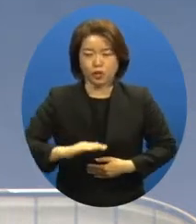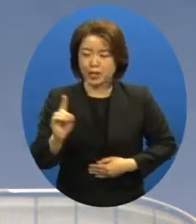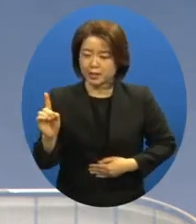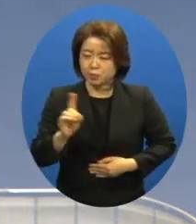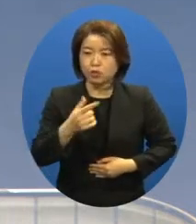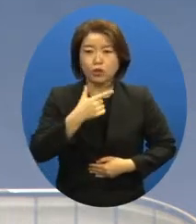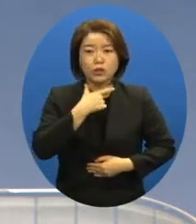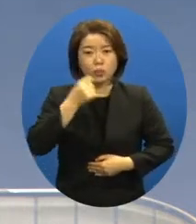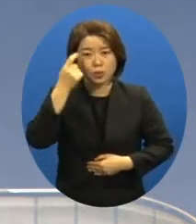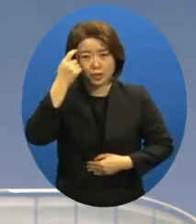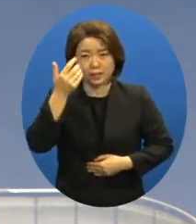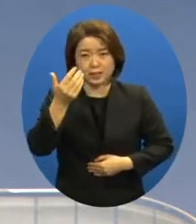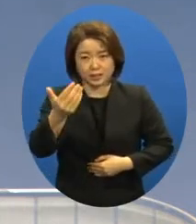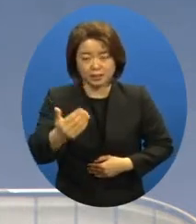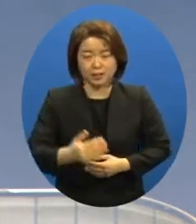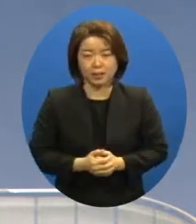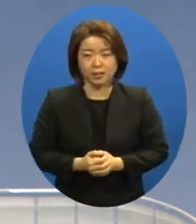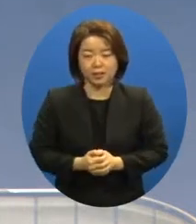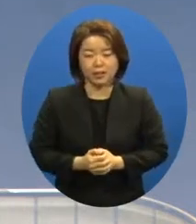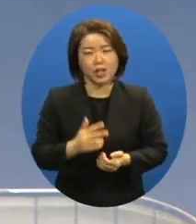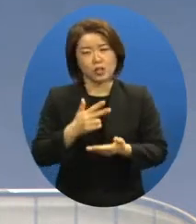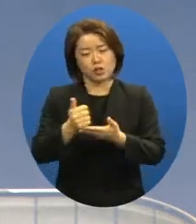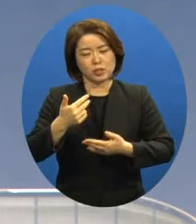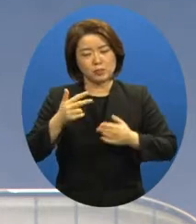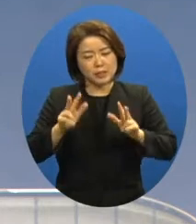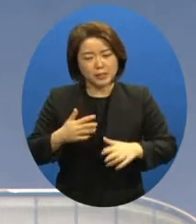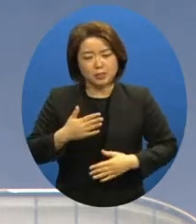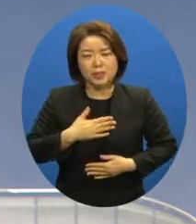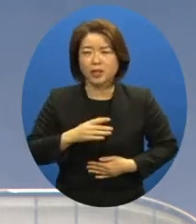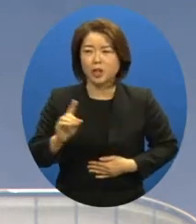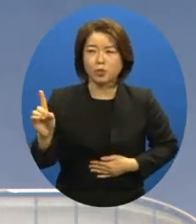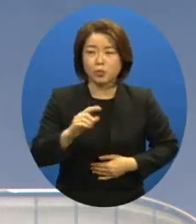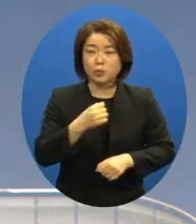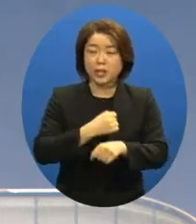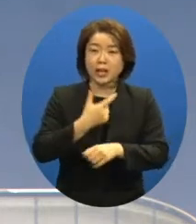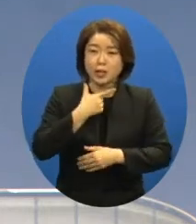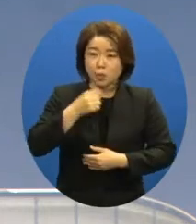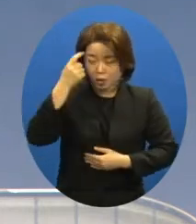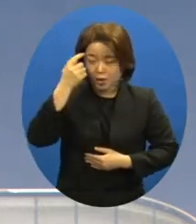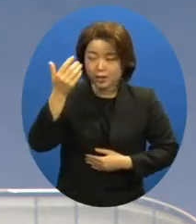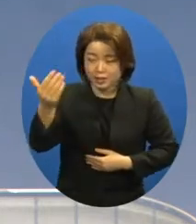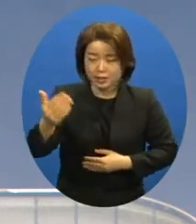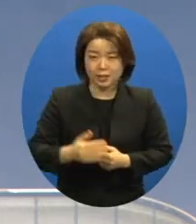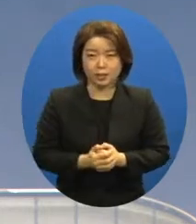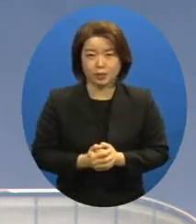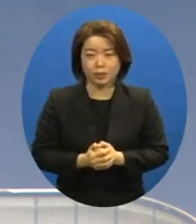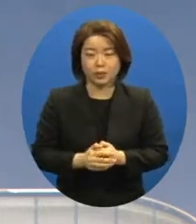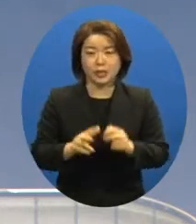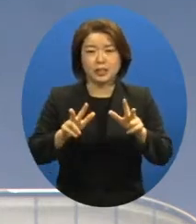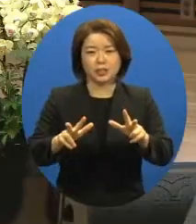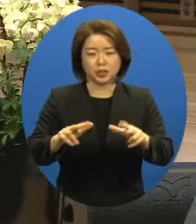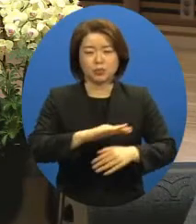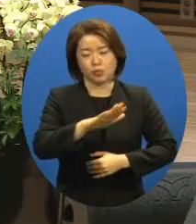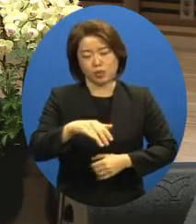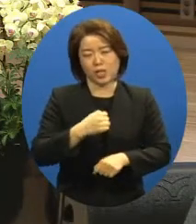원하시든가, 주님 제가 뭘 하기를 원하시나요? 우리가 지금 해야 될